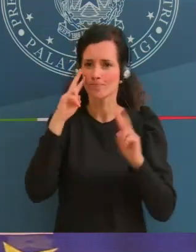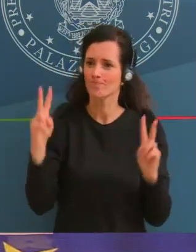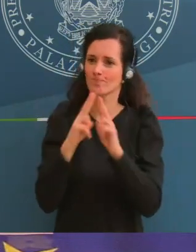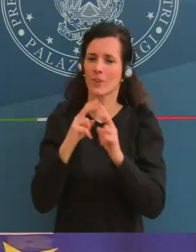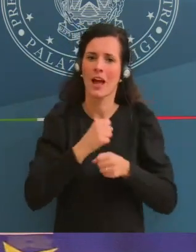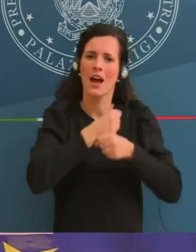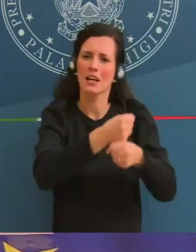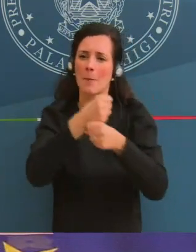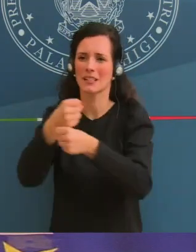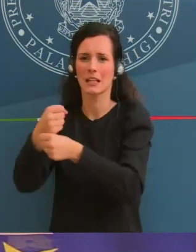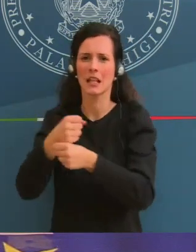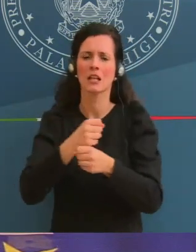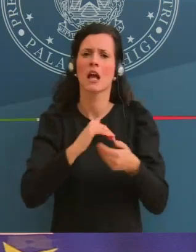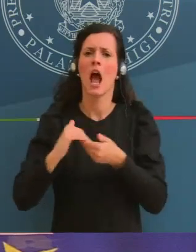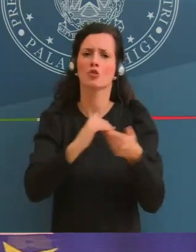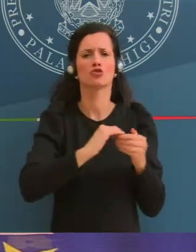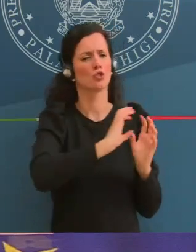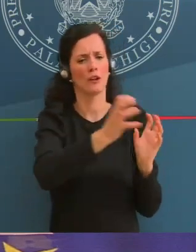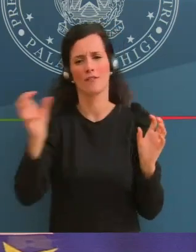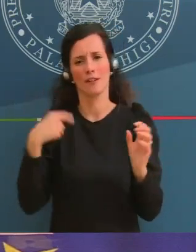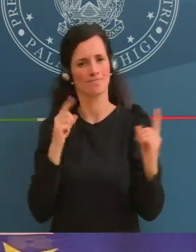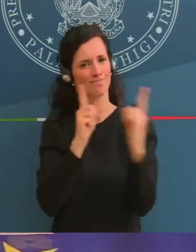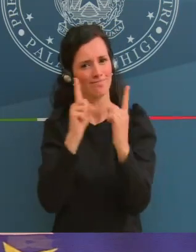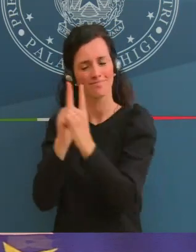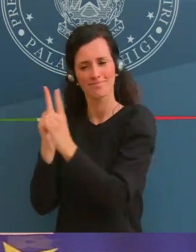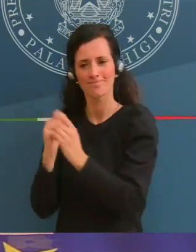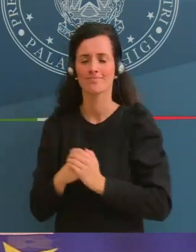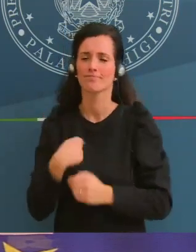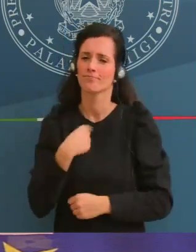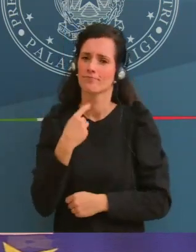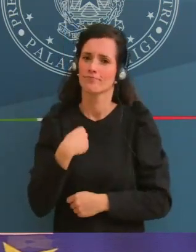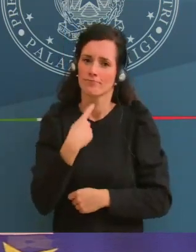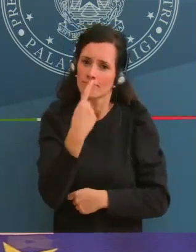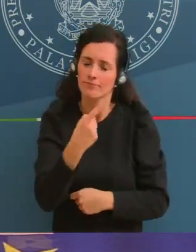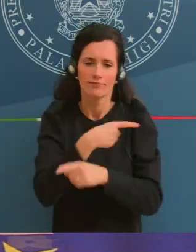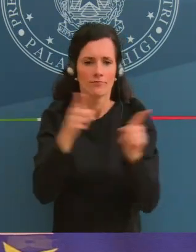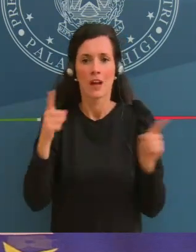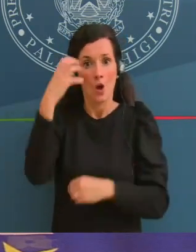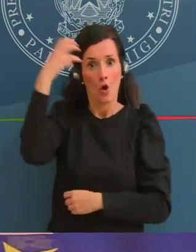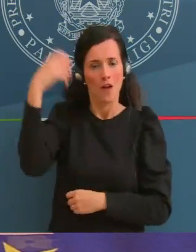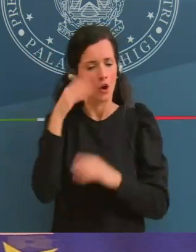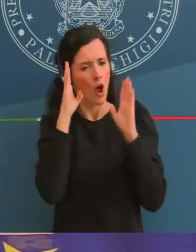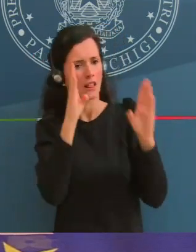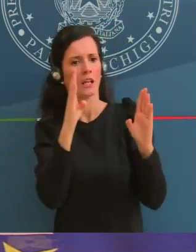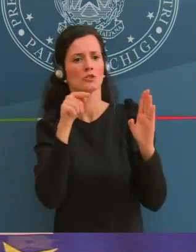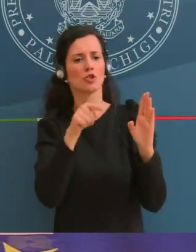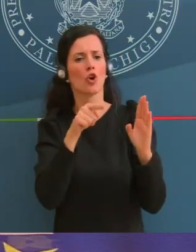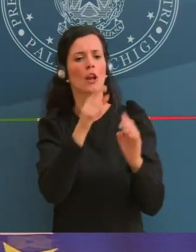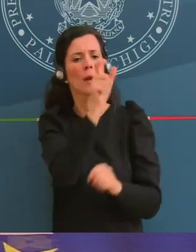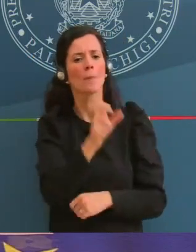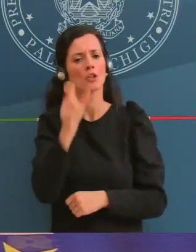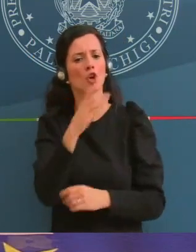mondo delle persone con disabilità e costante siamo consapevoli l'ho detto anche altre volte delle grandi difficoltà che